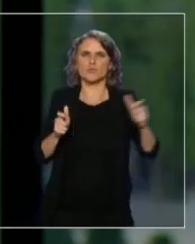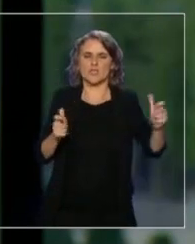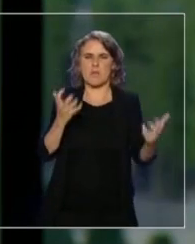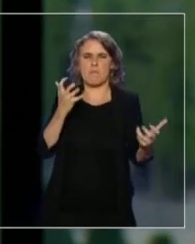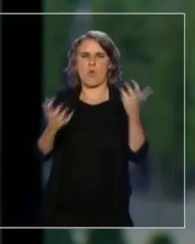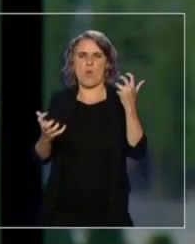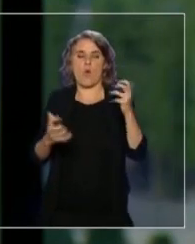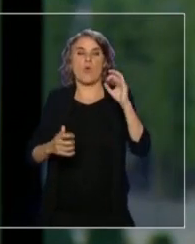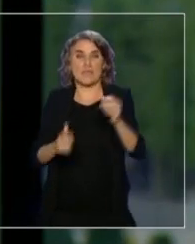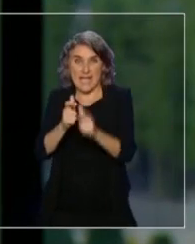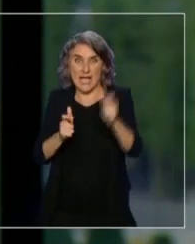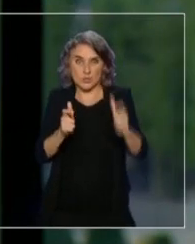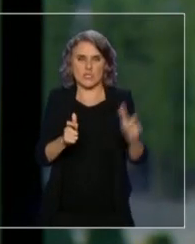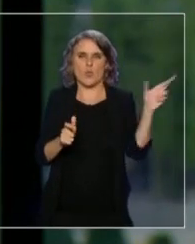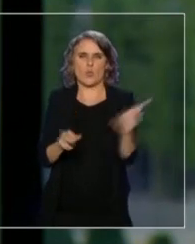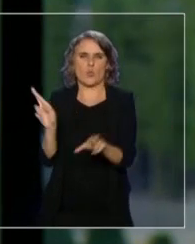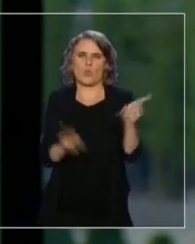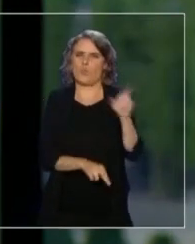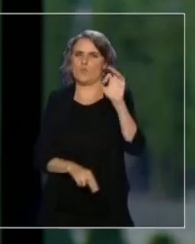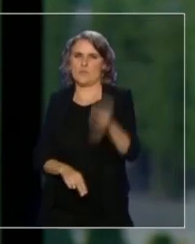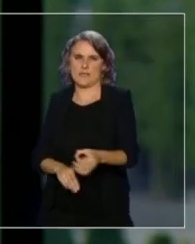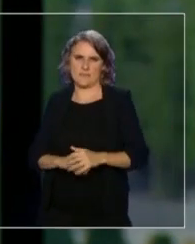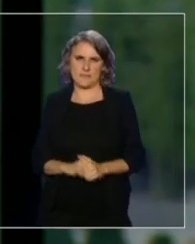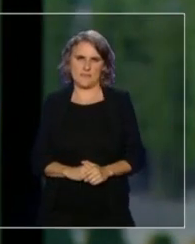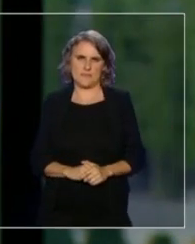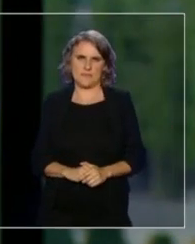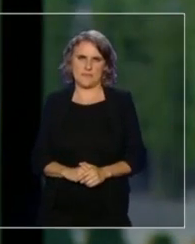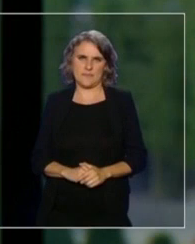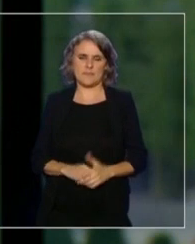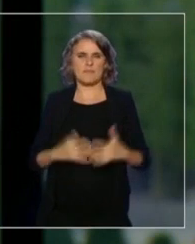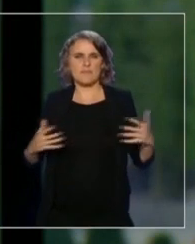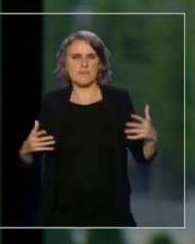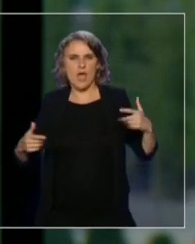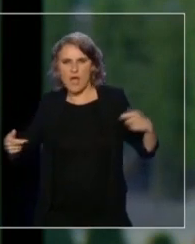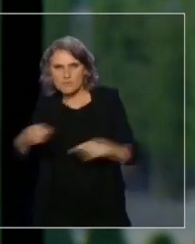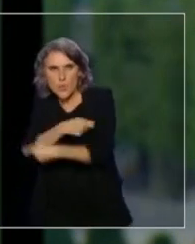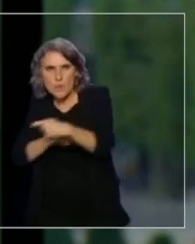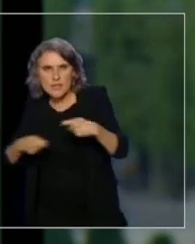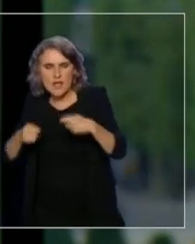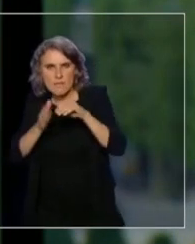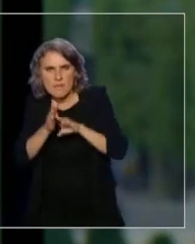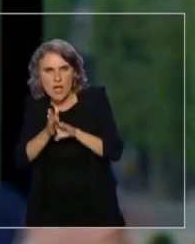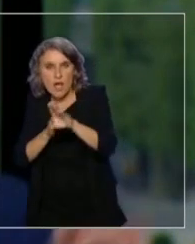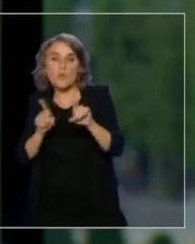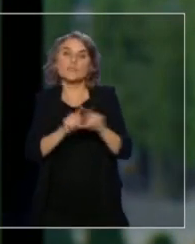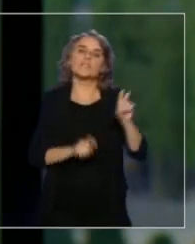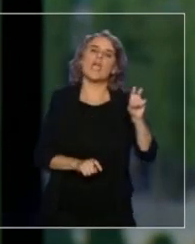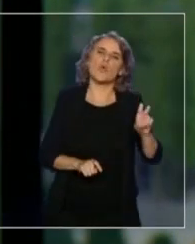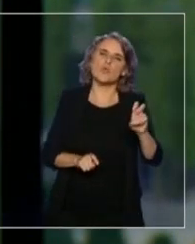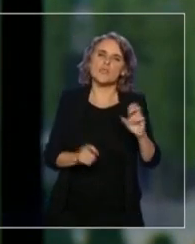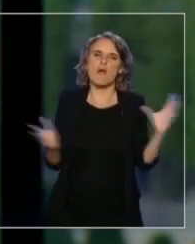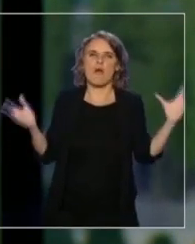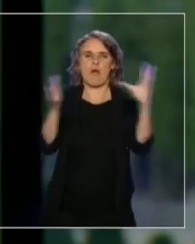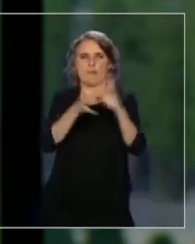réindustrialiser réconcilier la croissance et l'écologie de production au niveau national